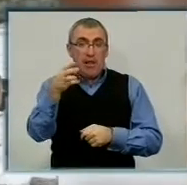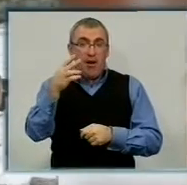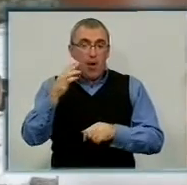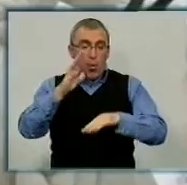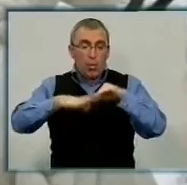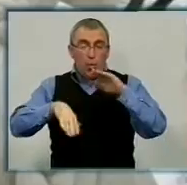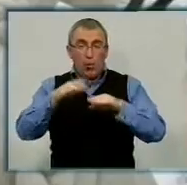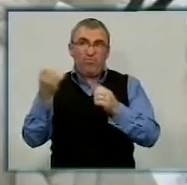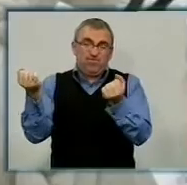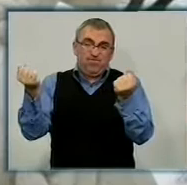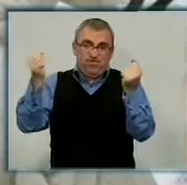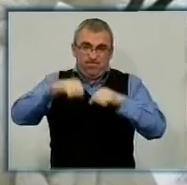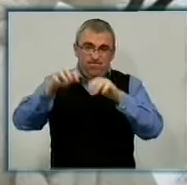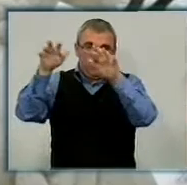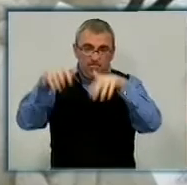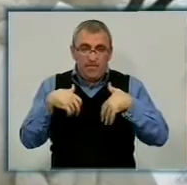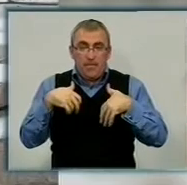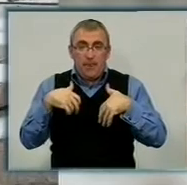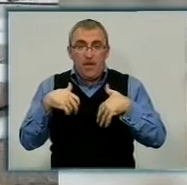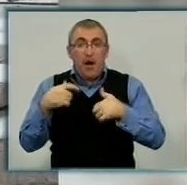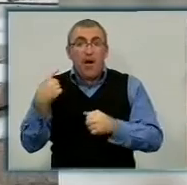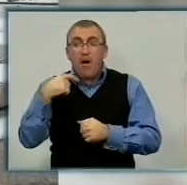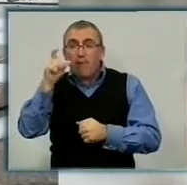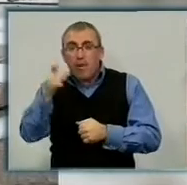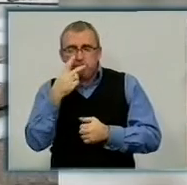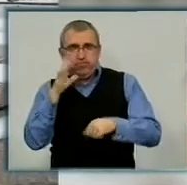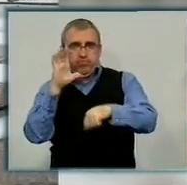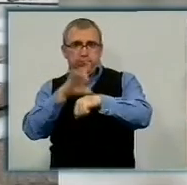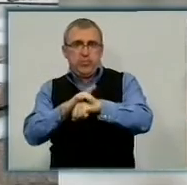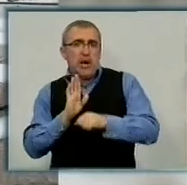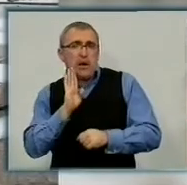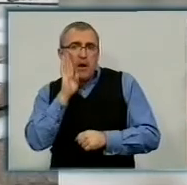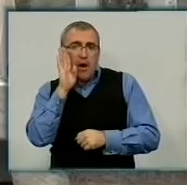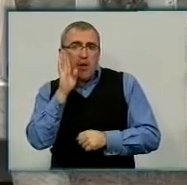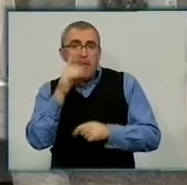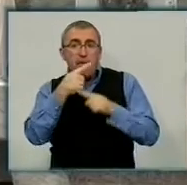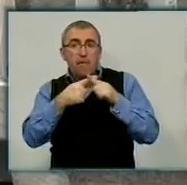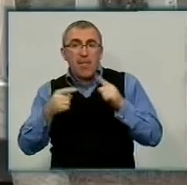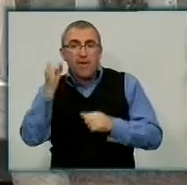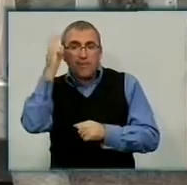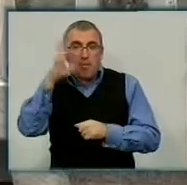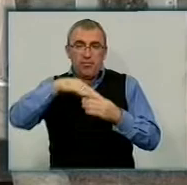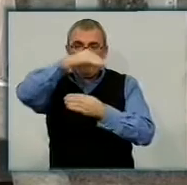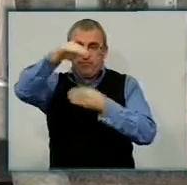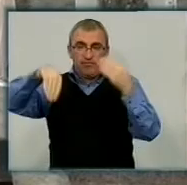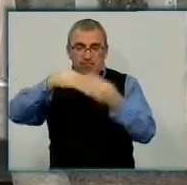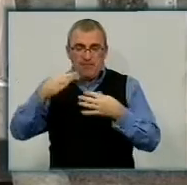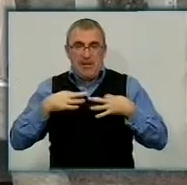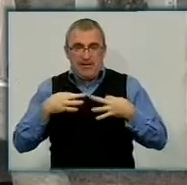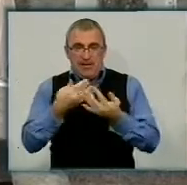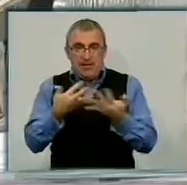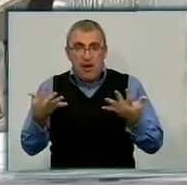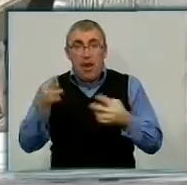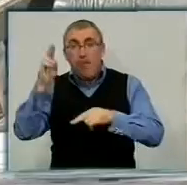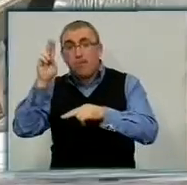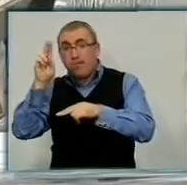зловмисники забрали пошкодження кіровоградці виявили сьогодні зранку о півдні пам'ятник уже був обмотаний тканиною будівельники що працюють